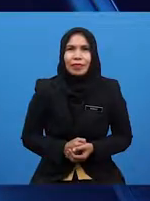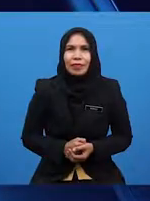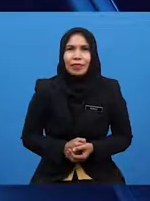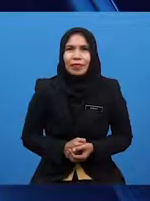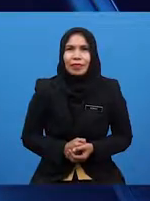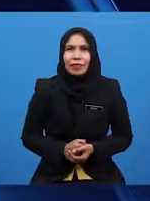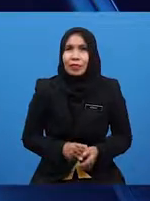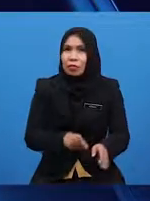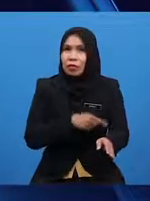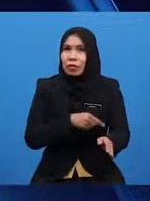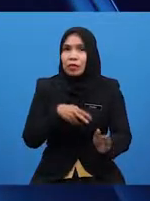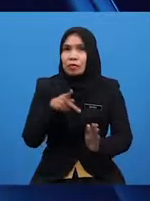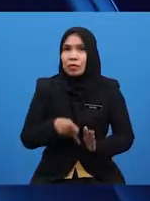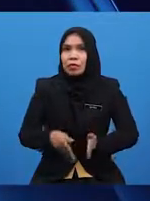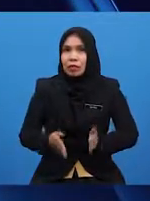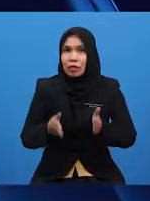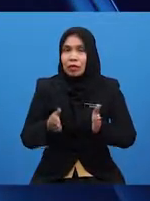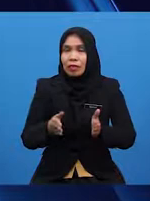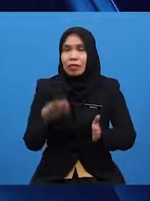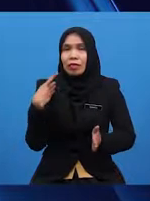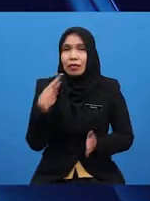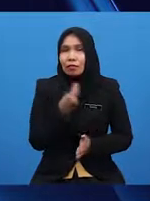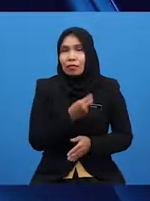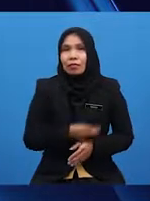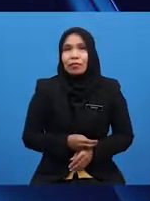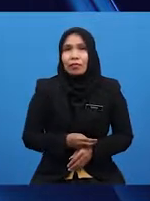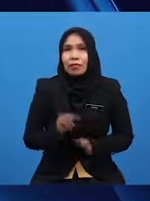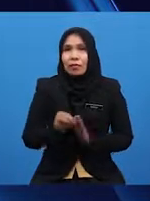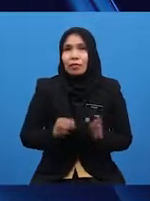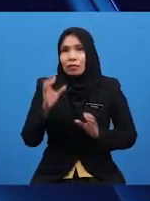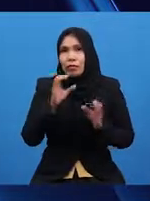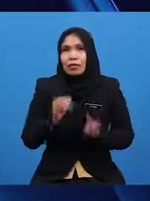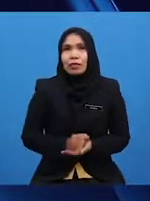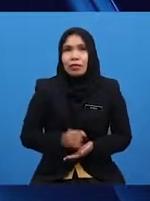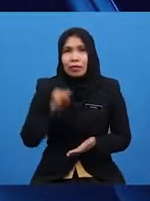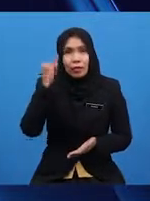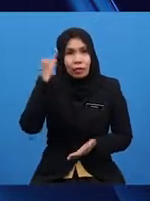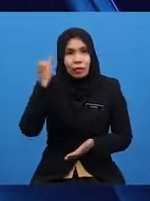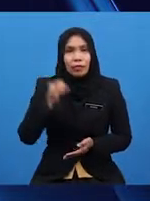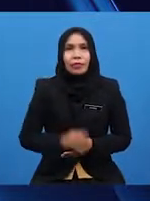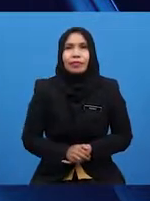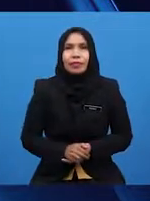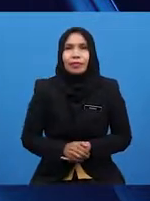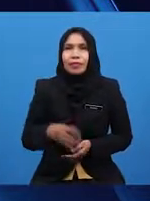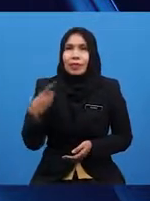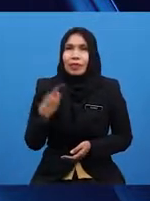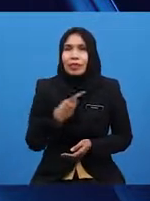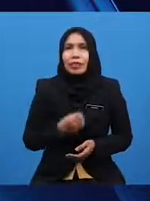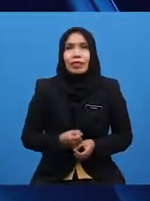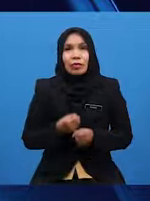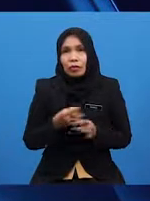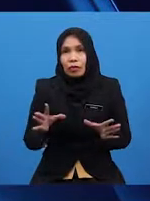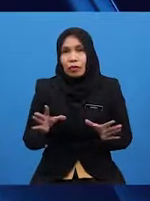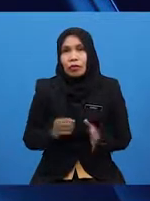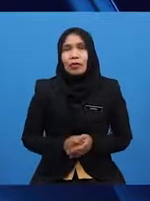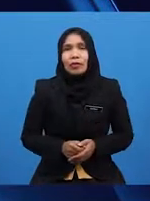Sepanjang perjalanan kita mencari ilmu mengenai arca ini, beberapa sumber telah kita perolehi. Kita telah